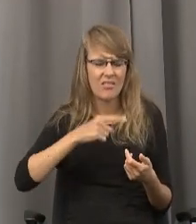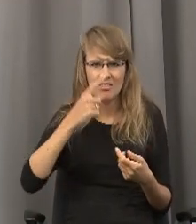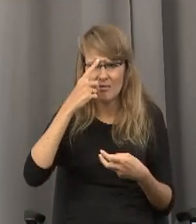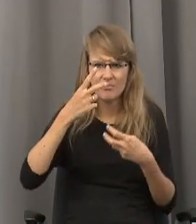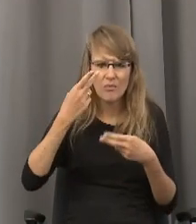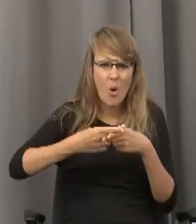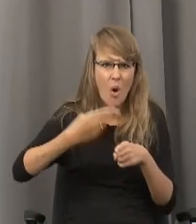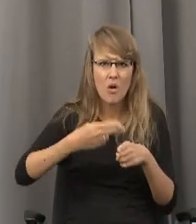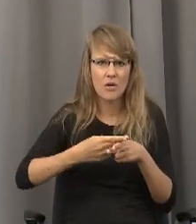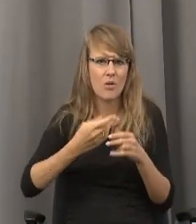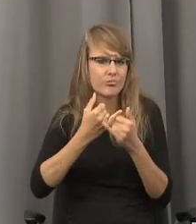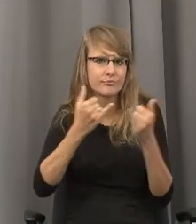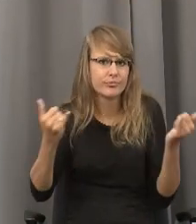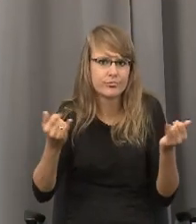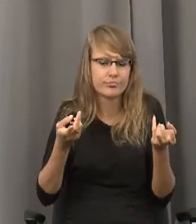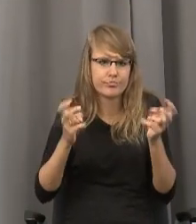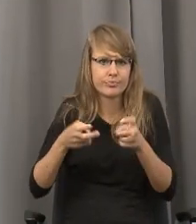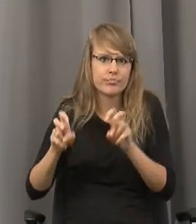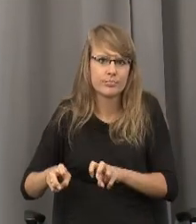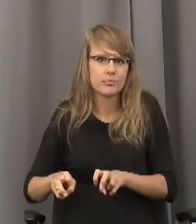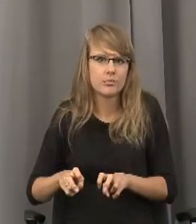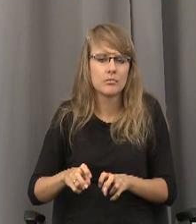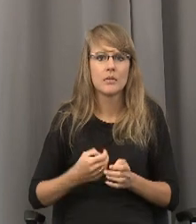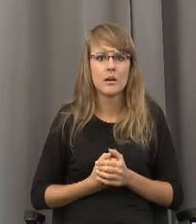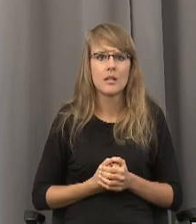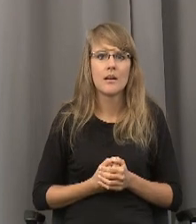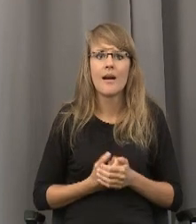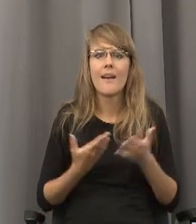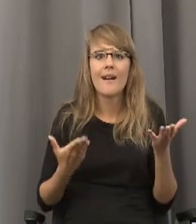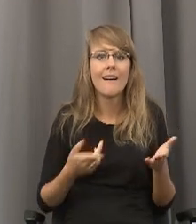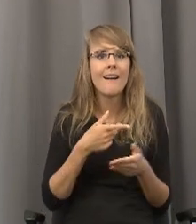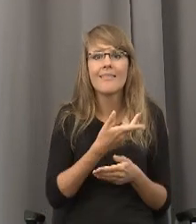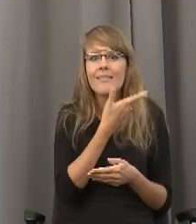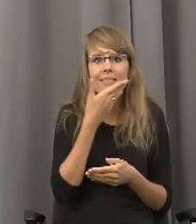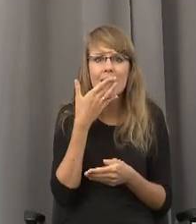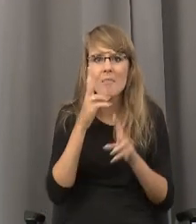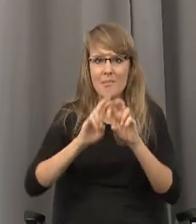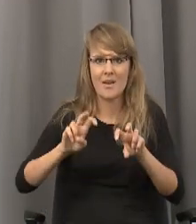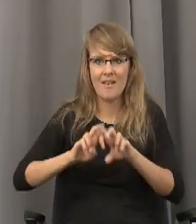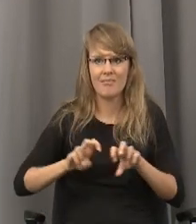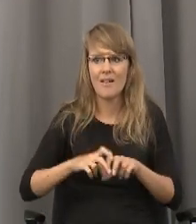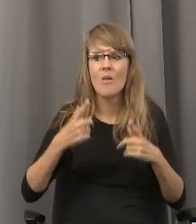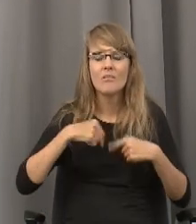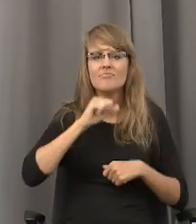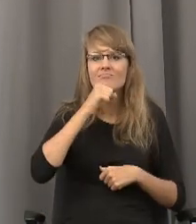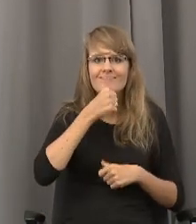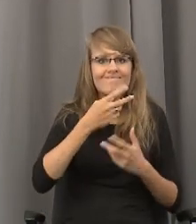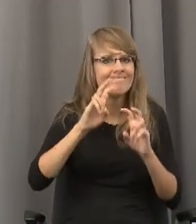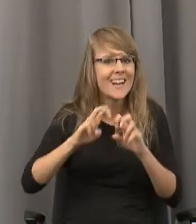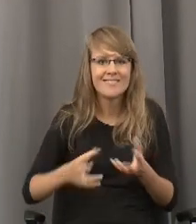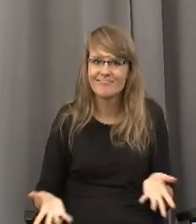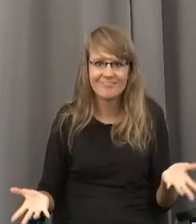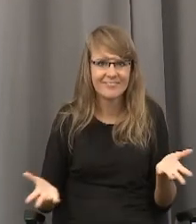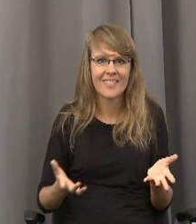bardzo liczne i to, że nie ma także badań tej populacji, właściwie jedynym badaniem, jakie było